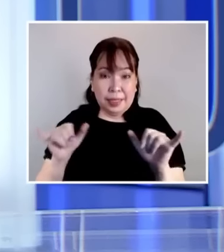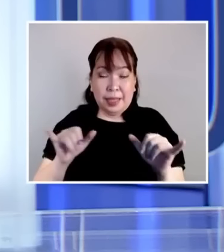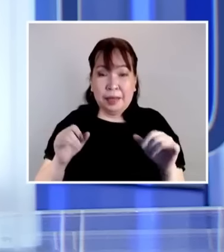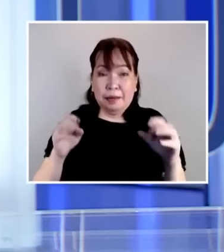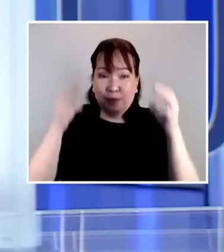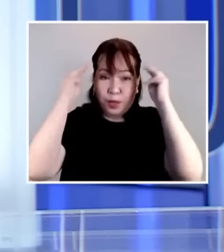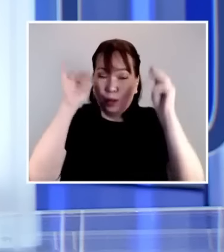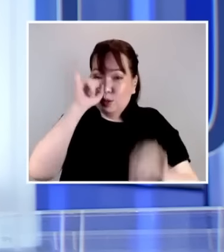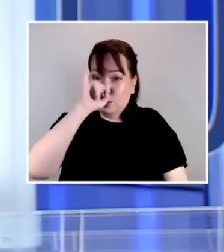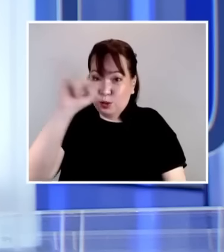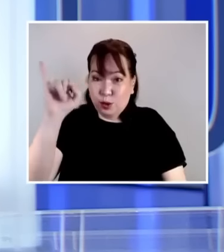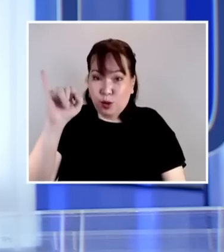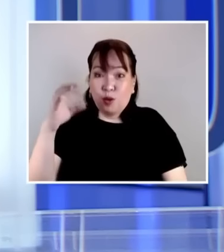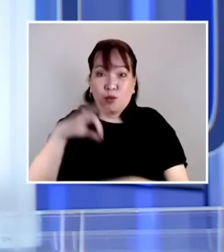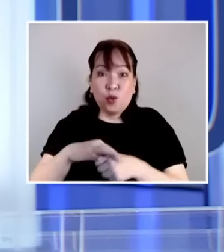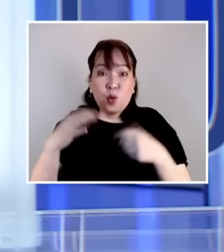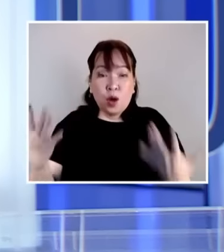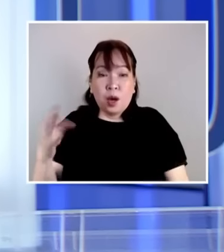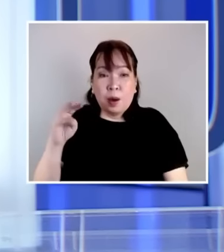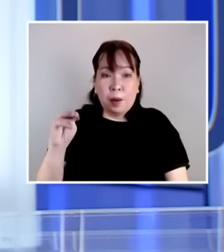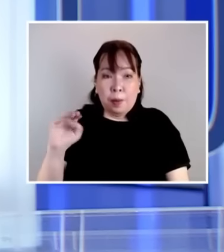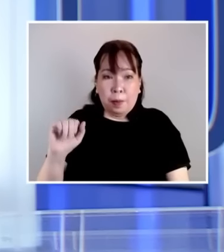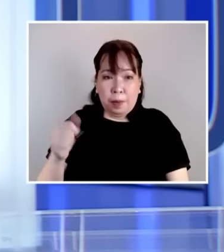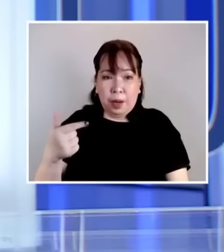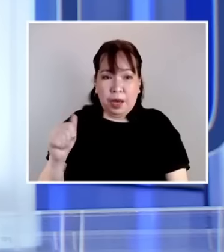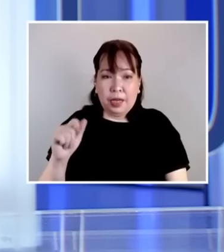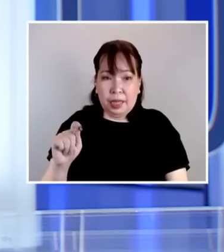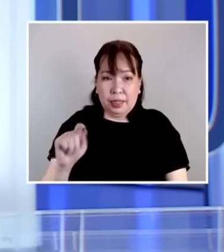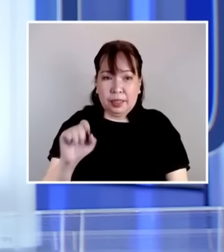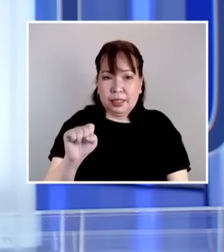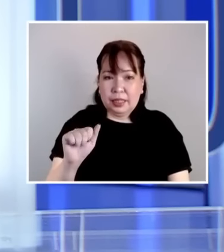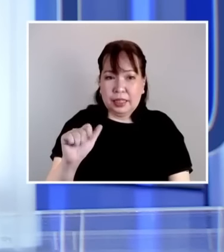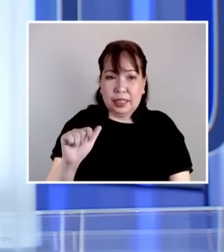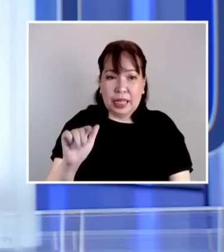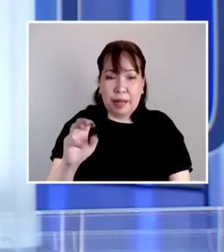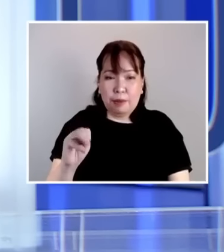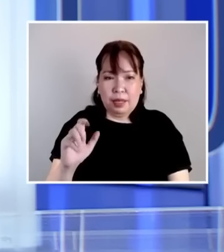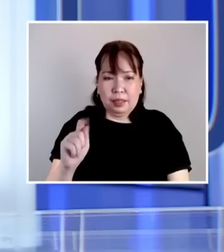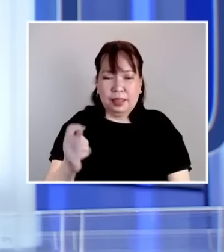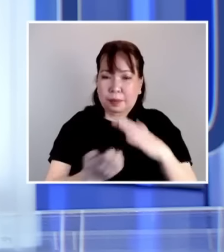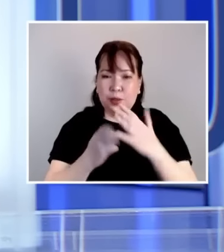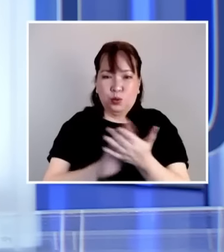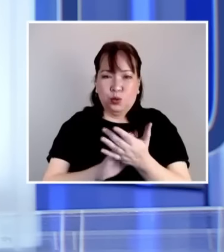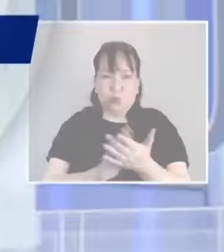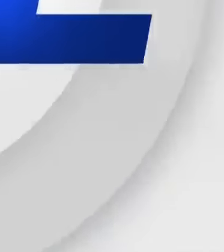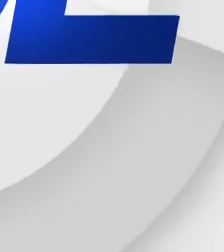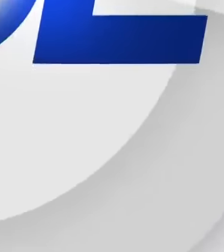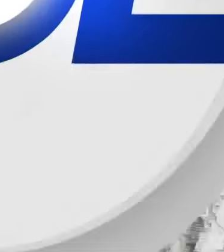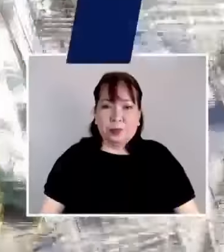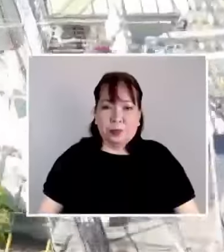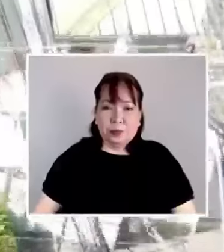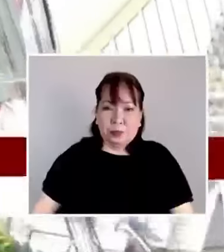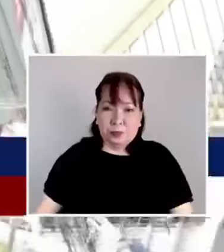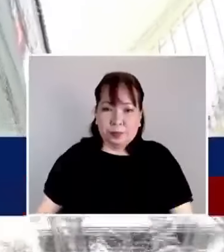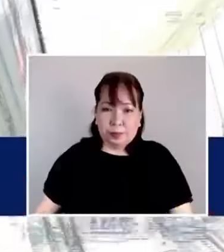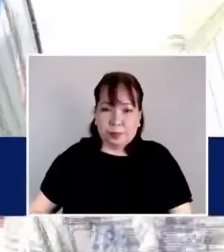Moreno Domagoso sa Magat Salamat Elementary School. Nagpapatrol, George Carino.